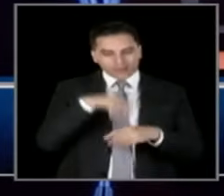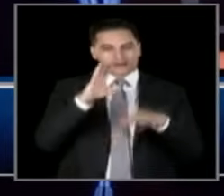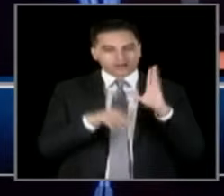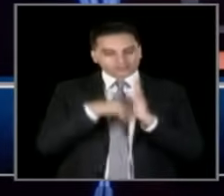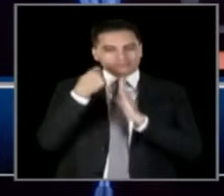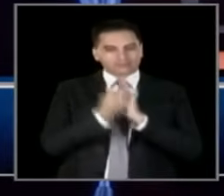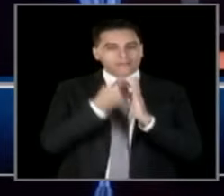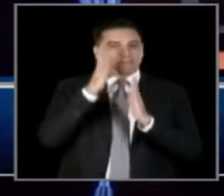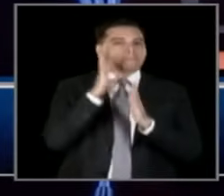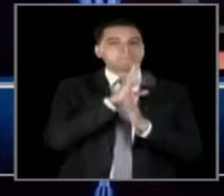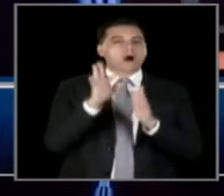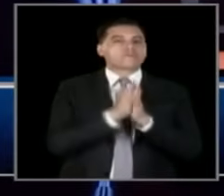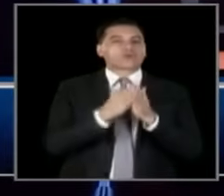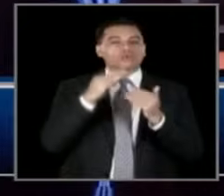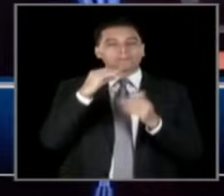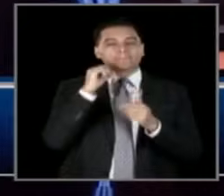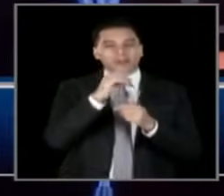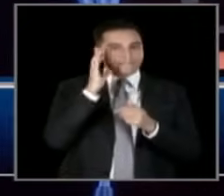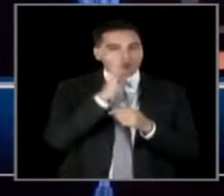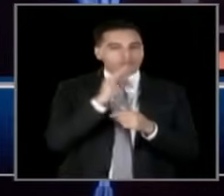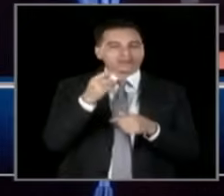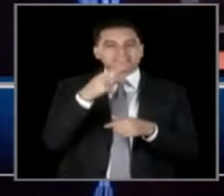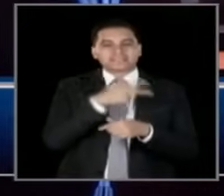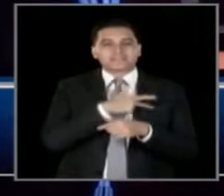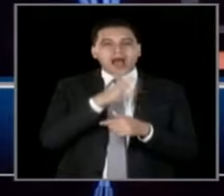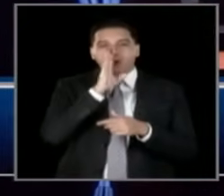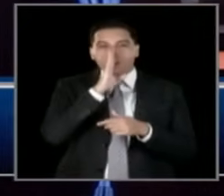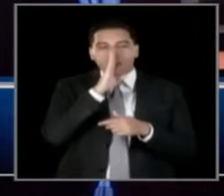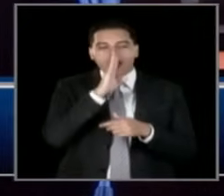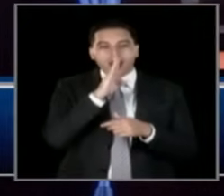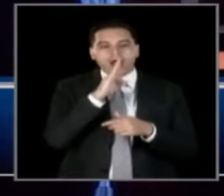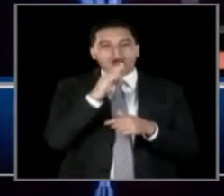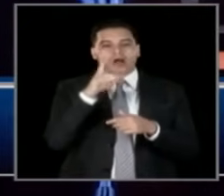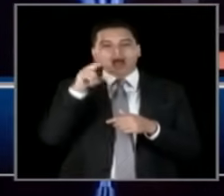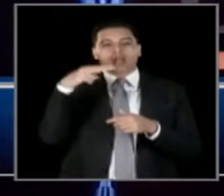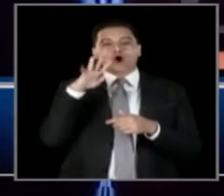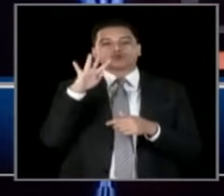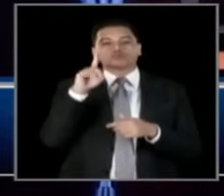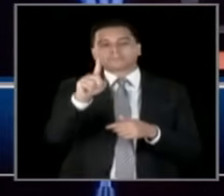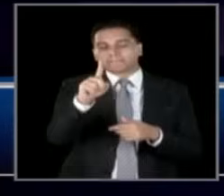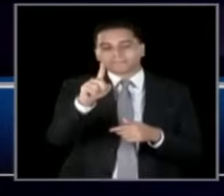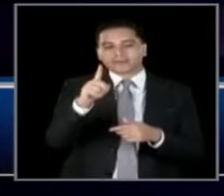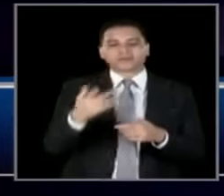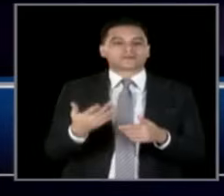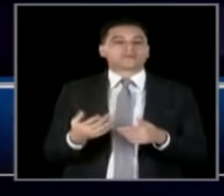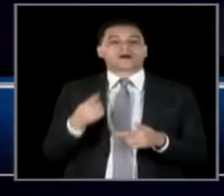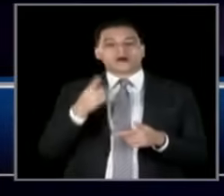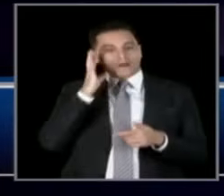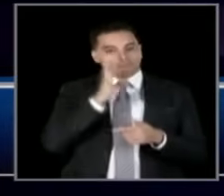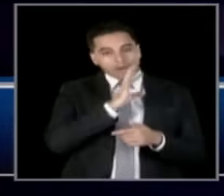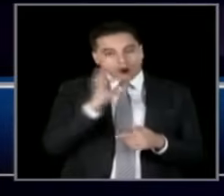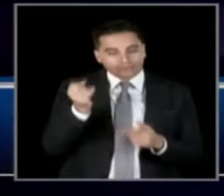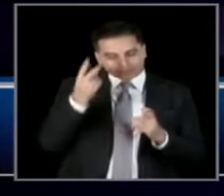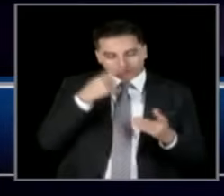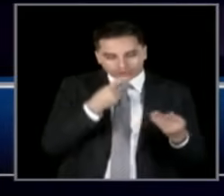من أشهر كتبه أوراق العشب Leaves of Grass أحد أعظم